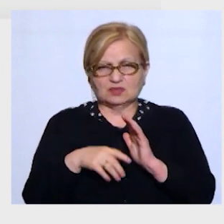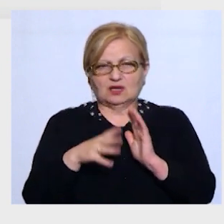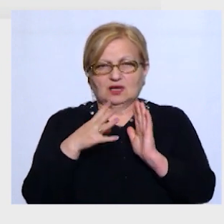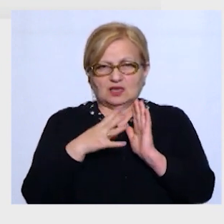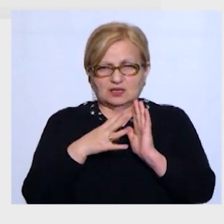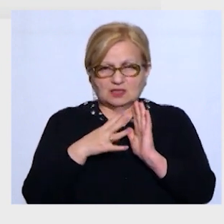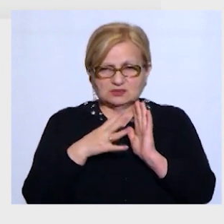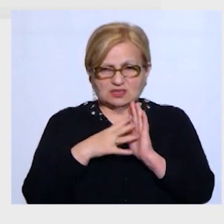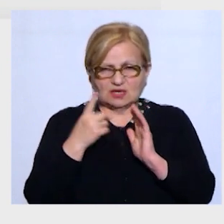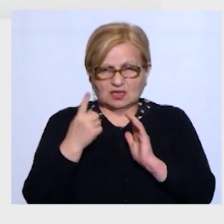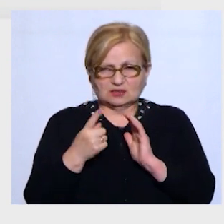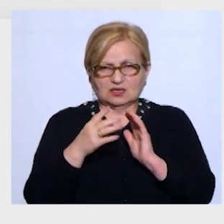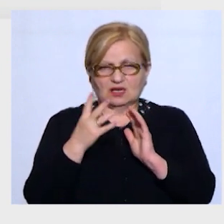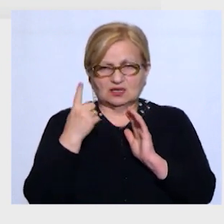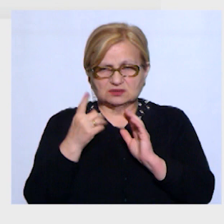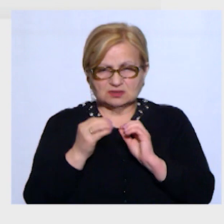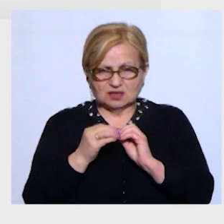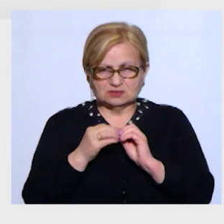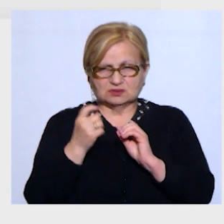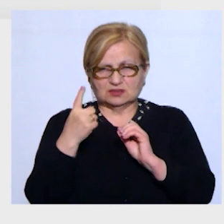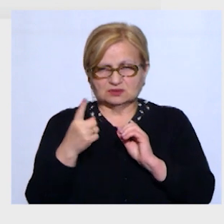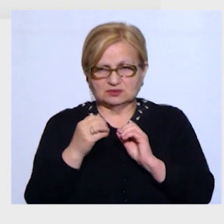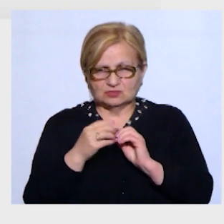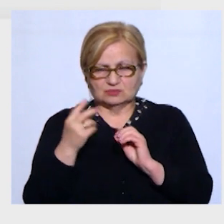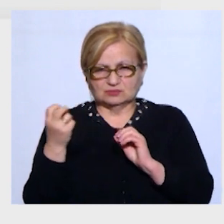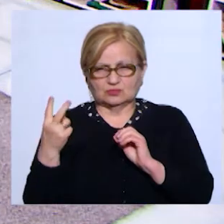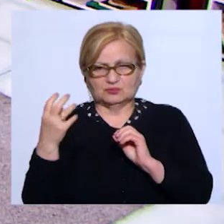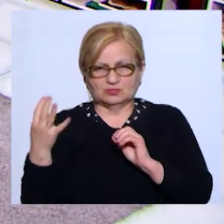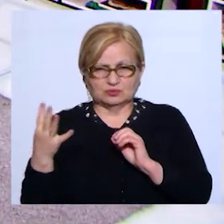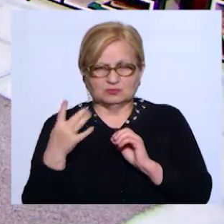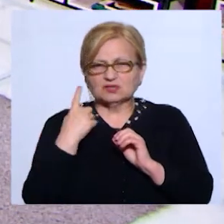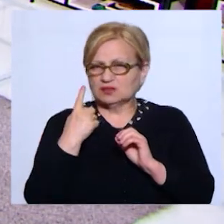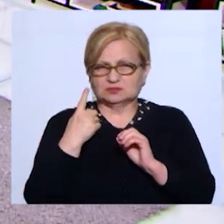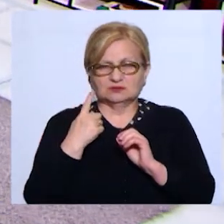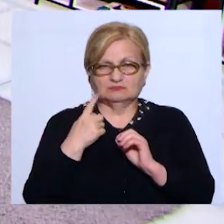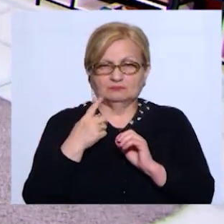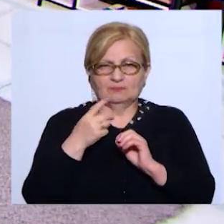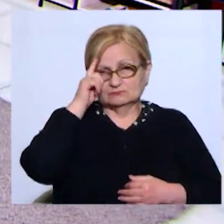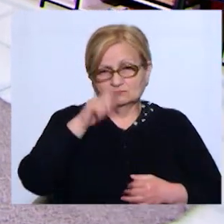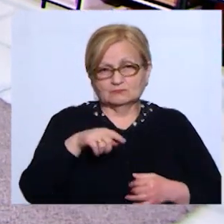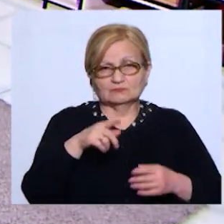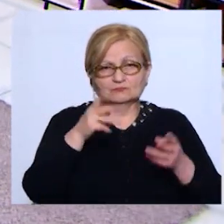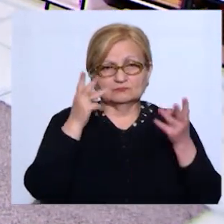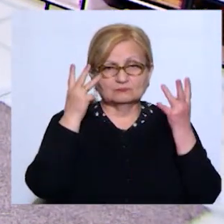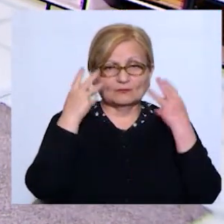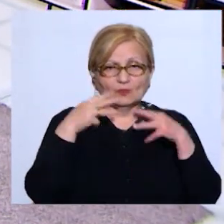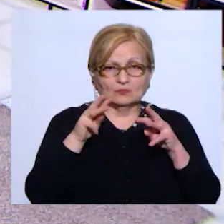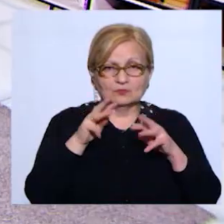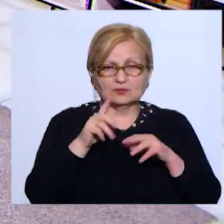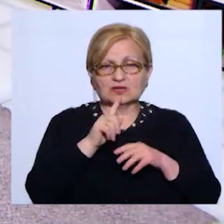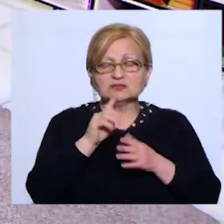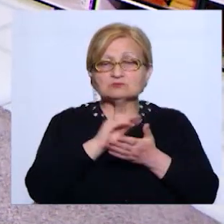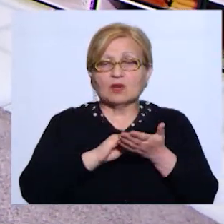8, 1-ხელ 9, 1-ხელ 10, 1-ხელ 11, 12, 14. ახლა ჩვენ ვიცით, რომ მოდაში არის ის, რაც ყველაზე ხშირად